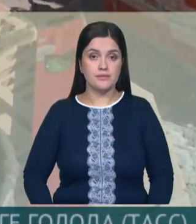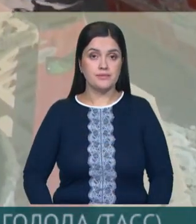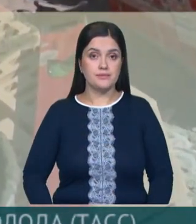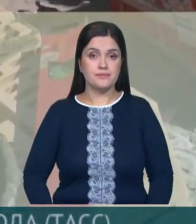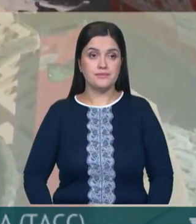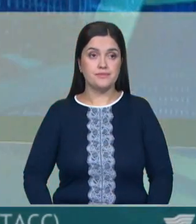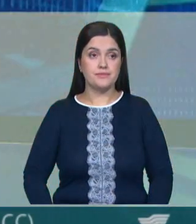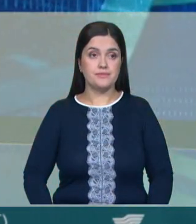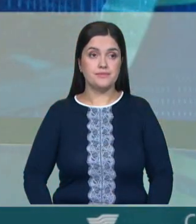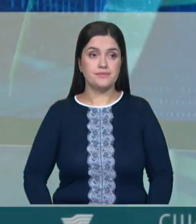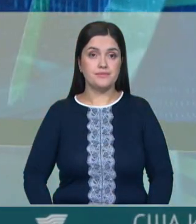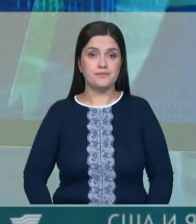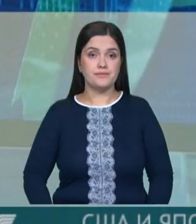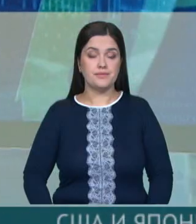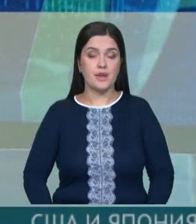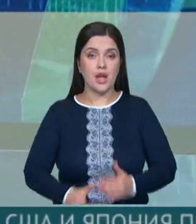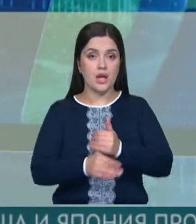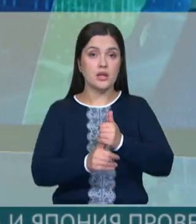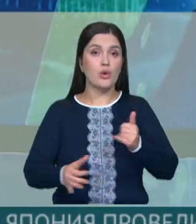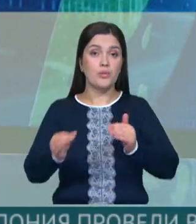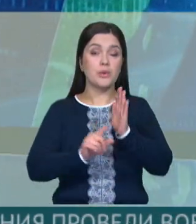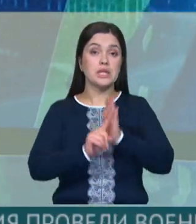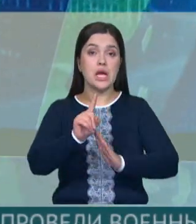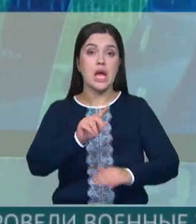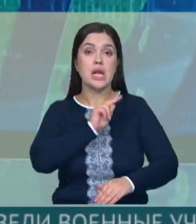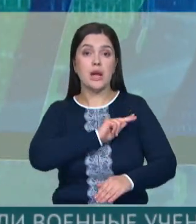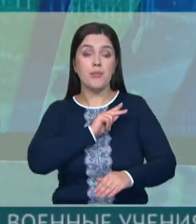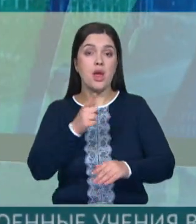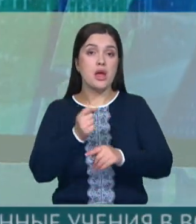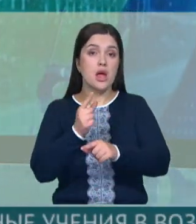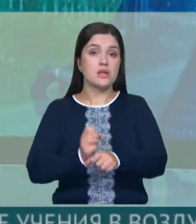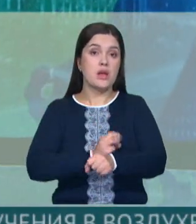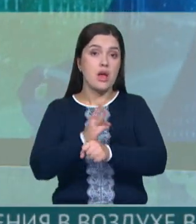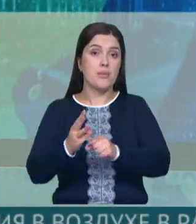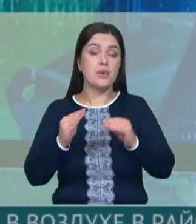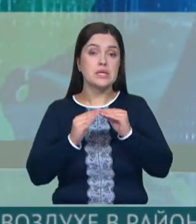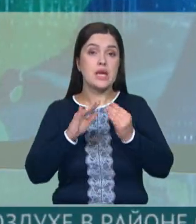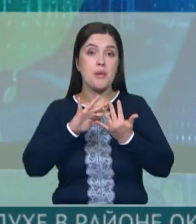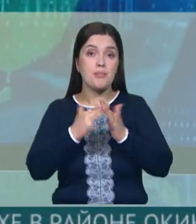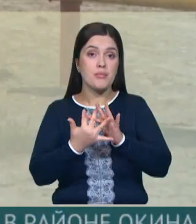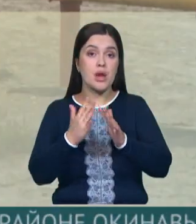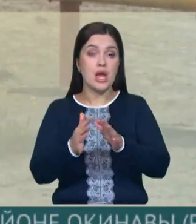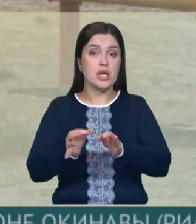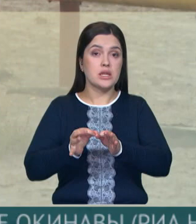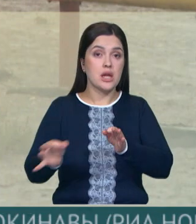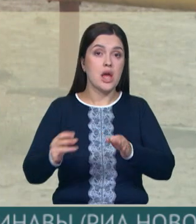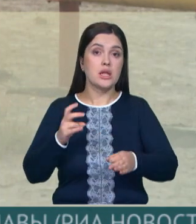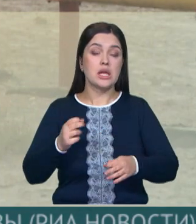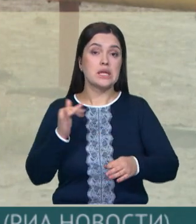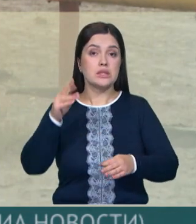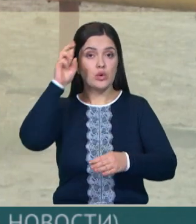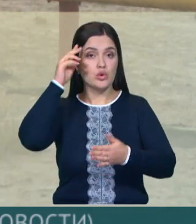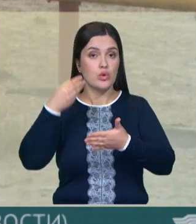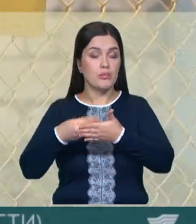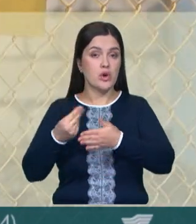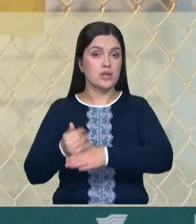участков. В Атырауской области начались работы по газификации 10 поселков Курмангазинского района. На